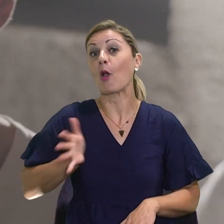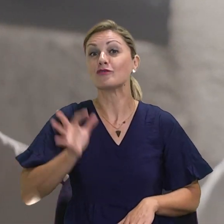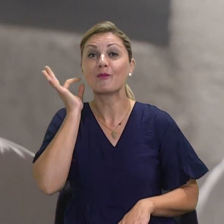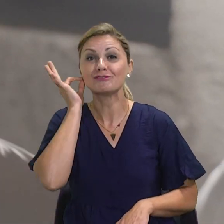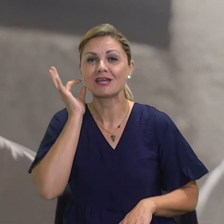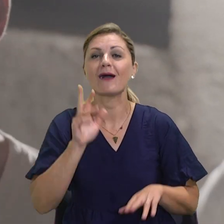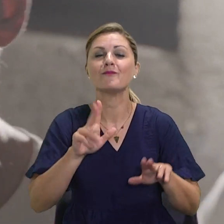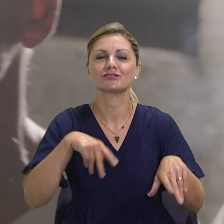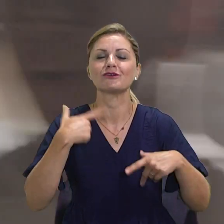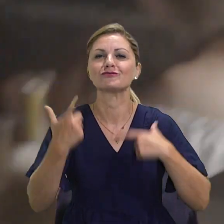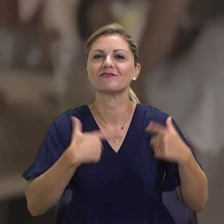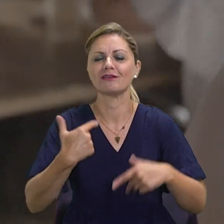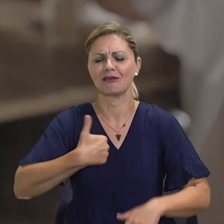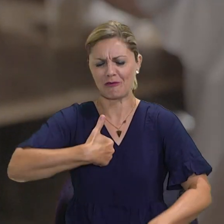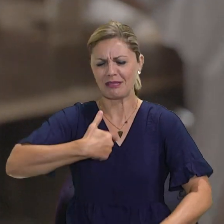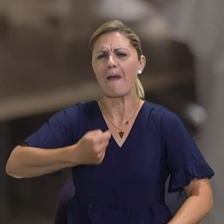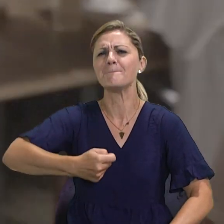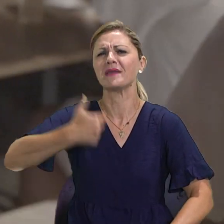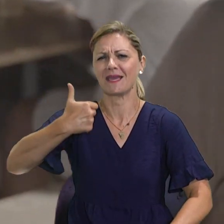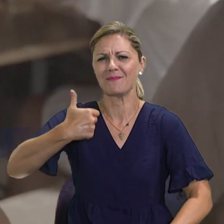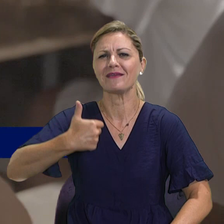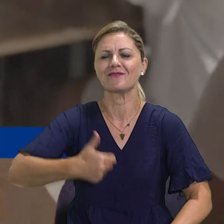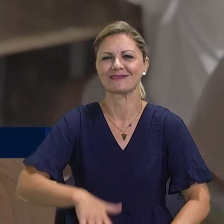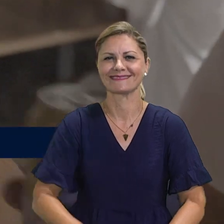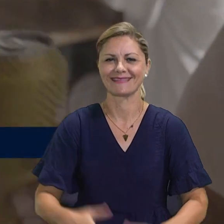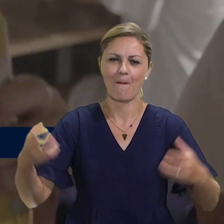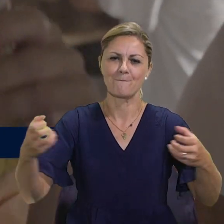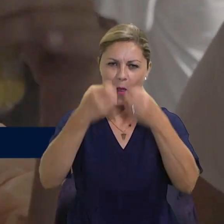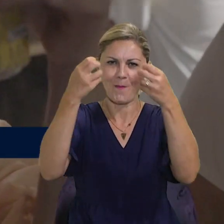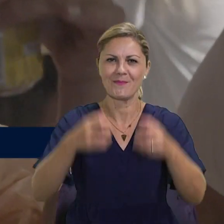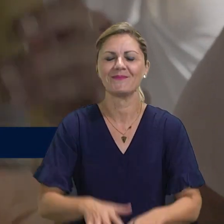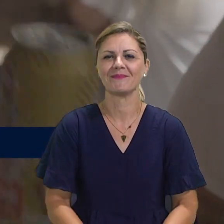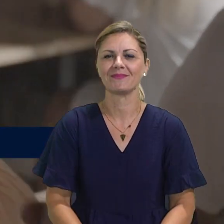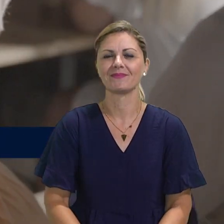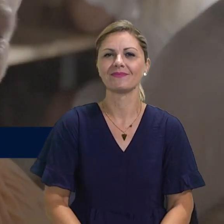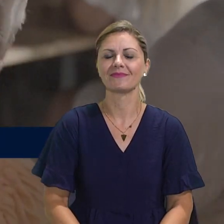Zato će gospođa biće uživati. Tako je, zato ja pijem i za njega. Živjeli.